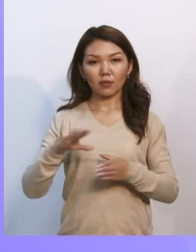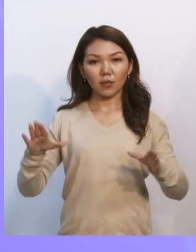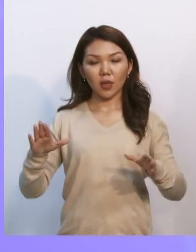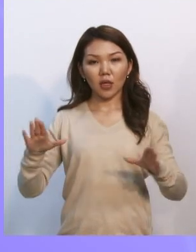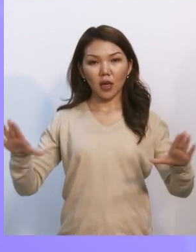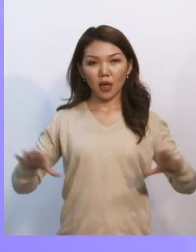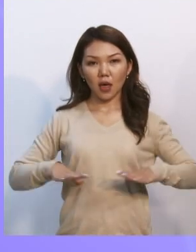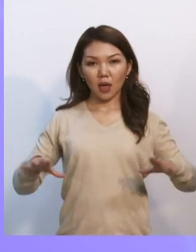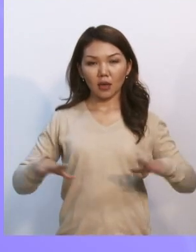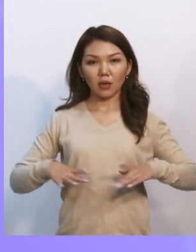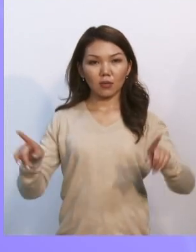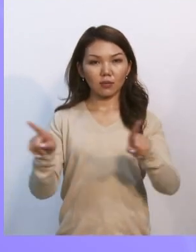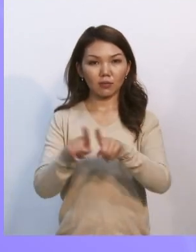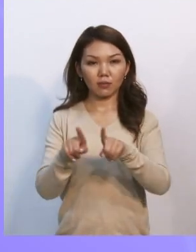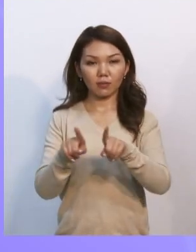ат.